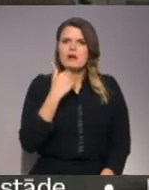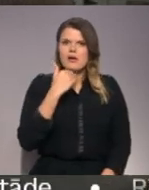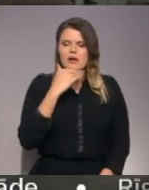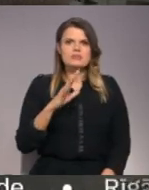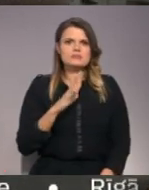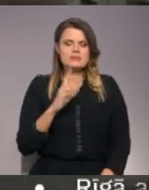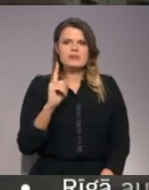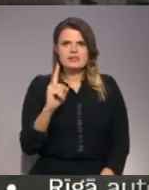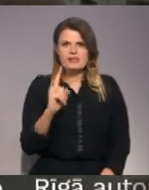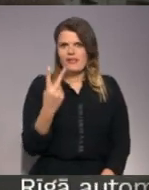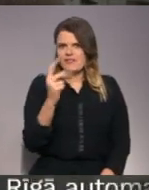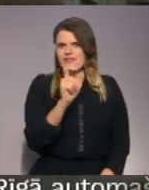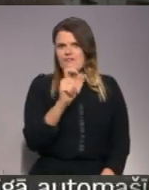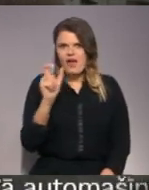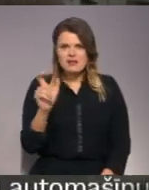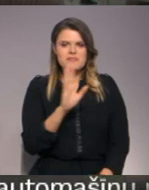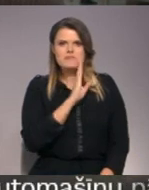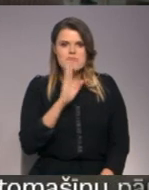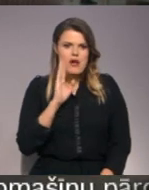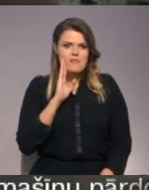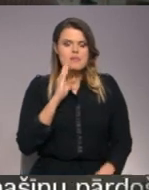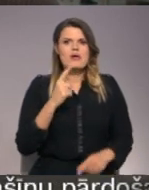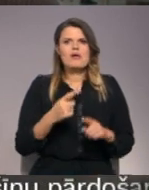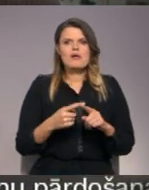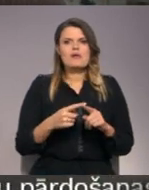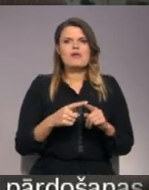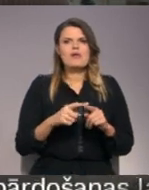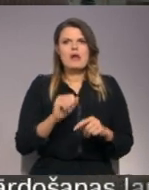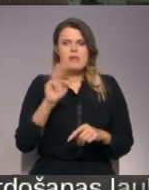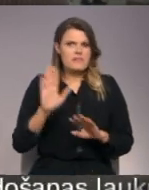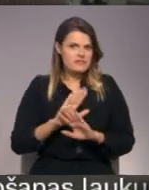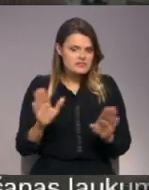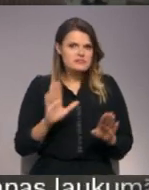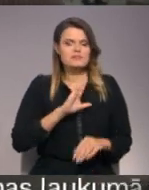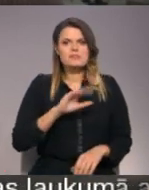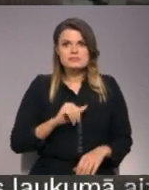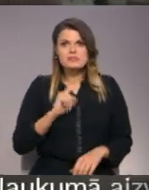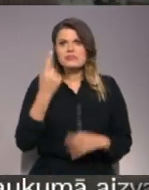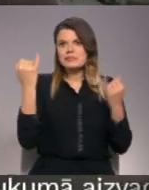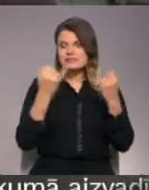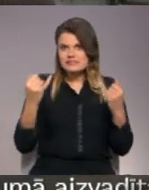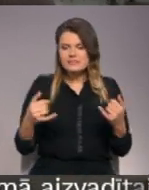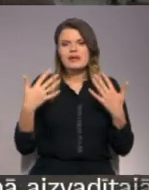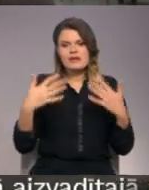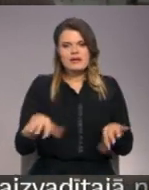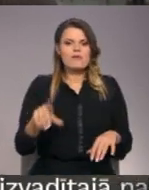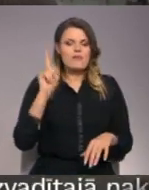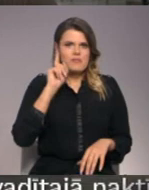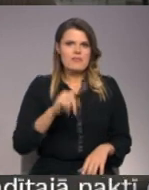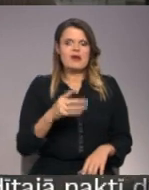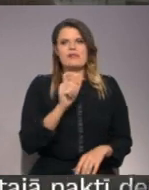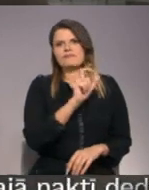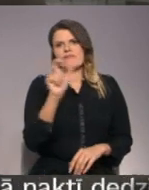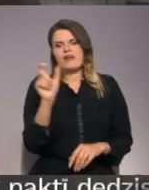mums bija tikai divi vārdiņi, mamma. Nu, ambel, jā, tas, kas, un pēc tam jau pirmajos Ziemassvētkos viņa noskaitīja četrindi.